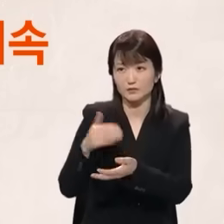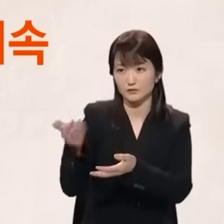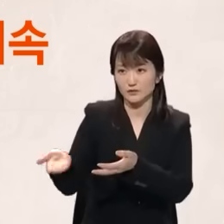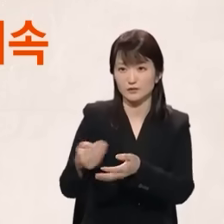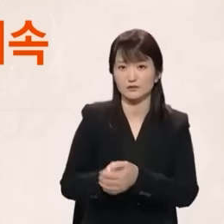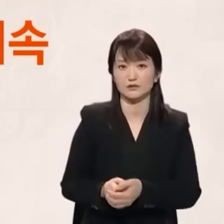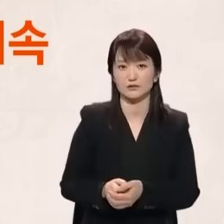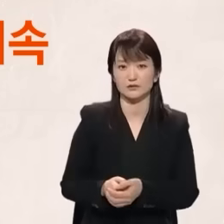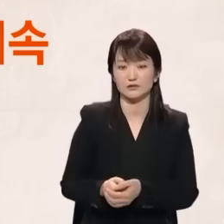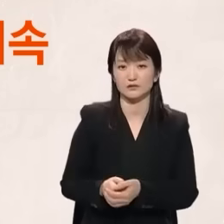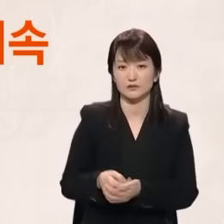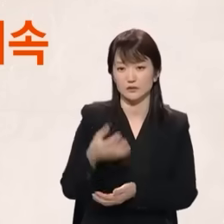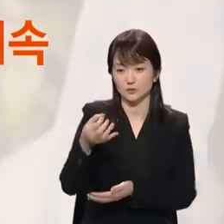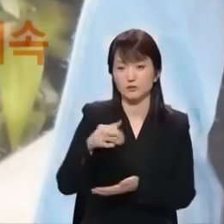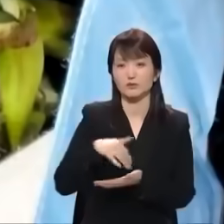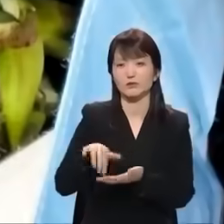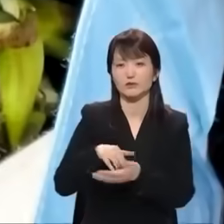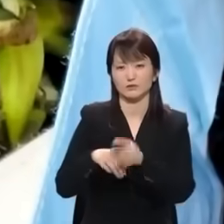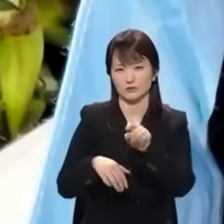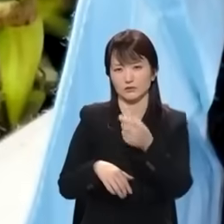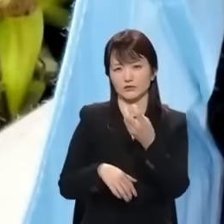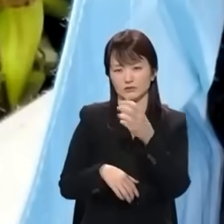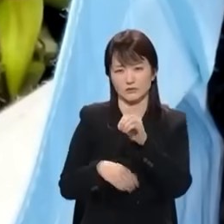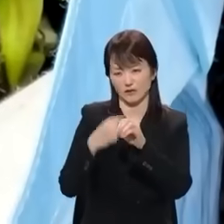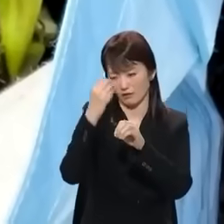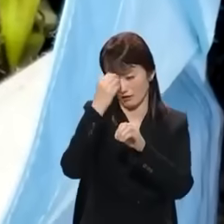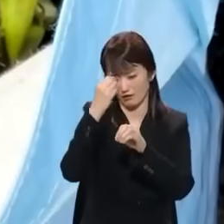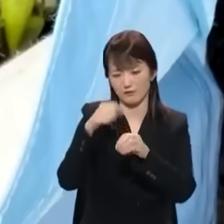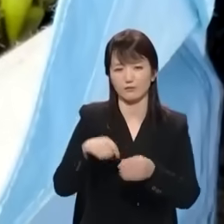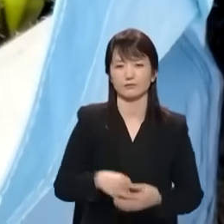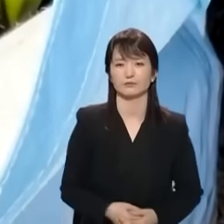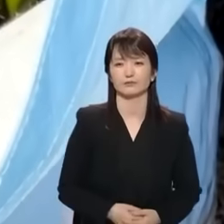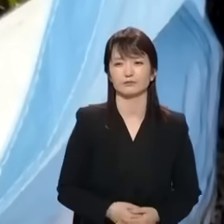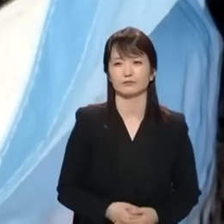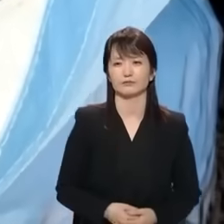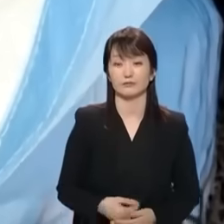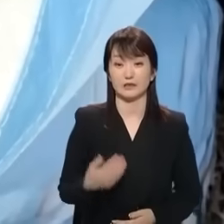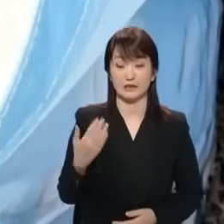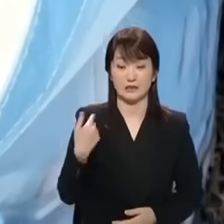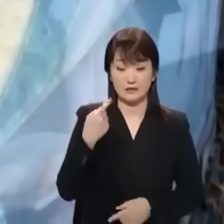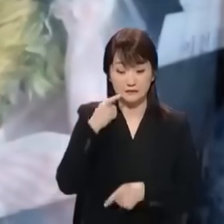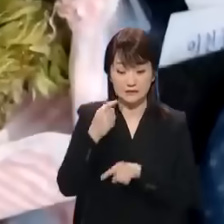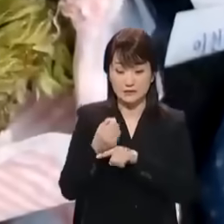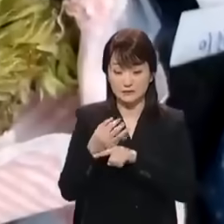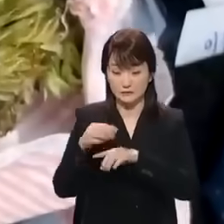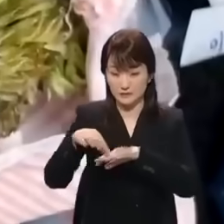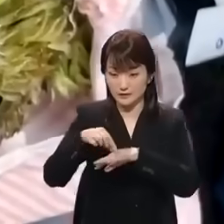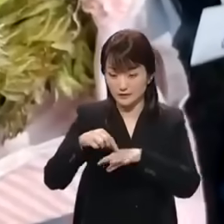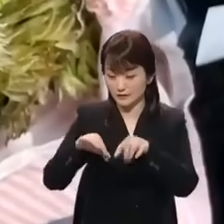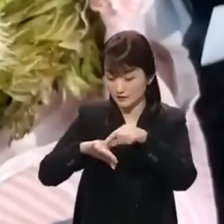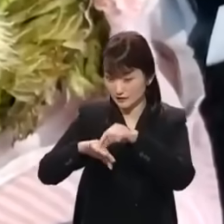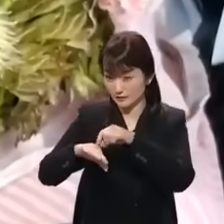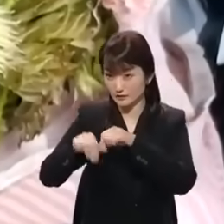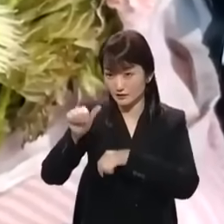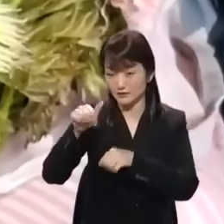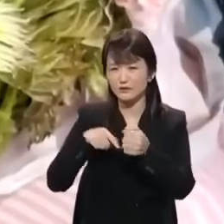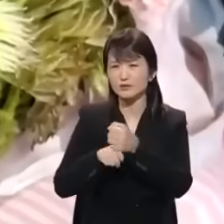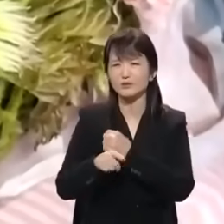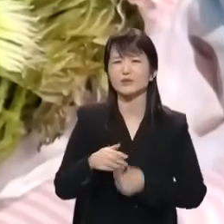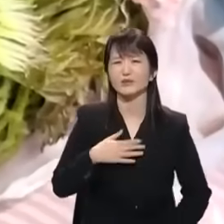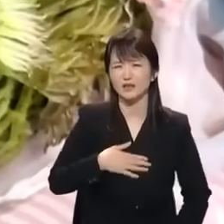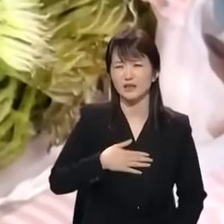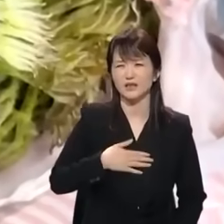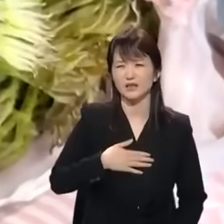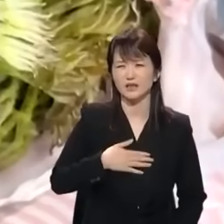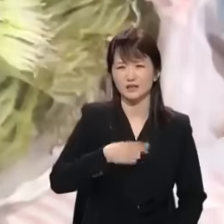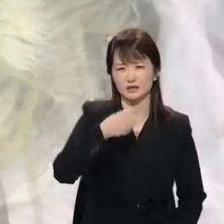120만 원 야 진짜 이거 아까 금반지 다섯 개 그 이유를 알겠네 두을 팔아서 탄